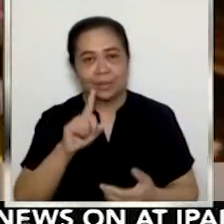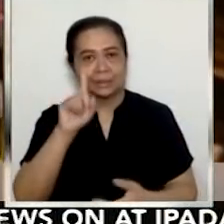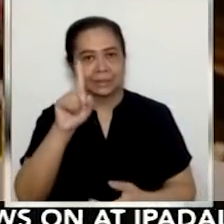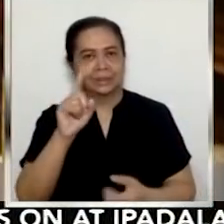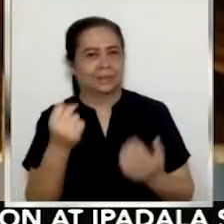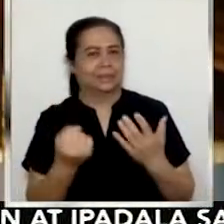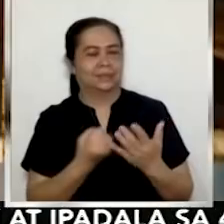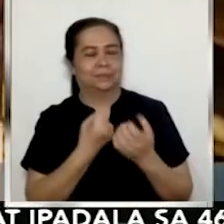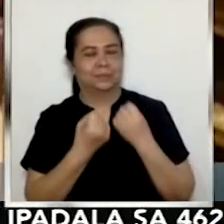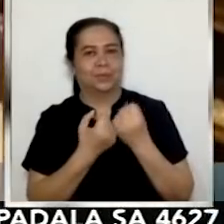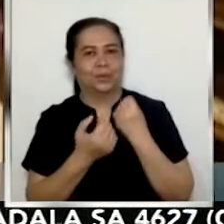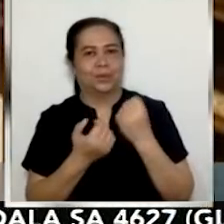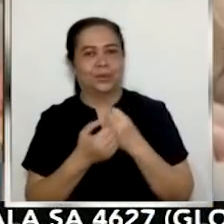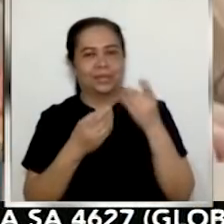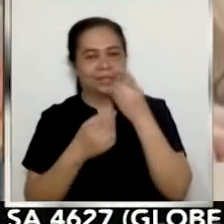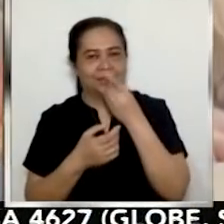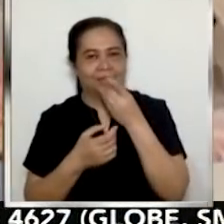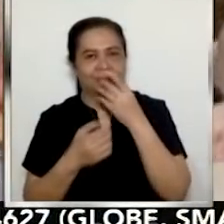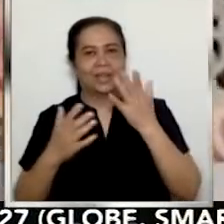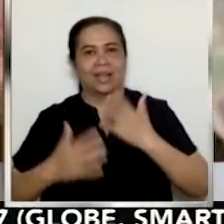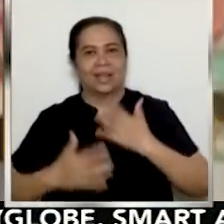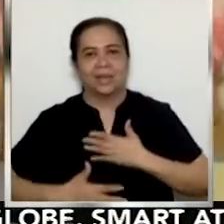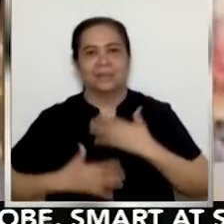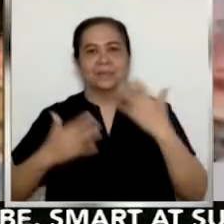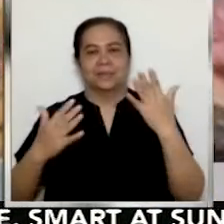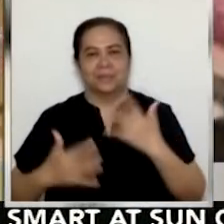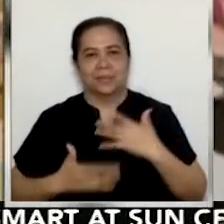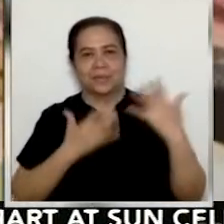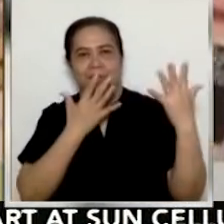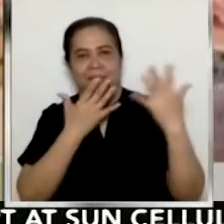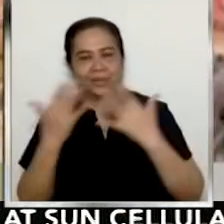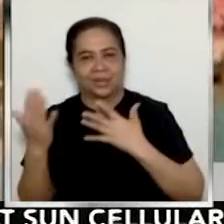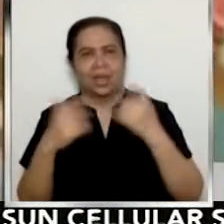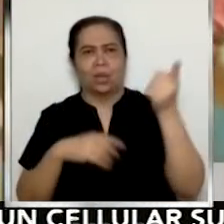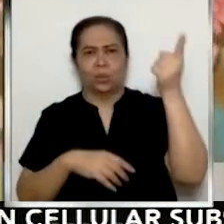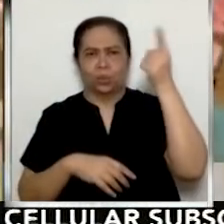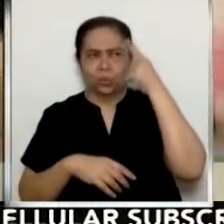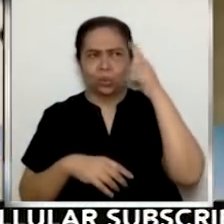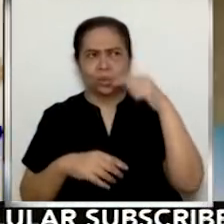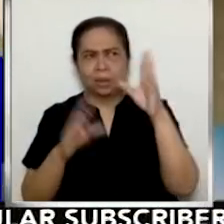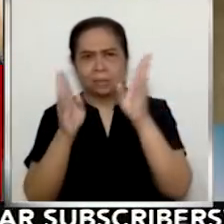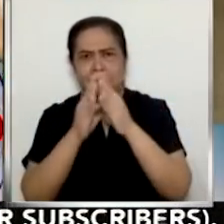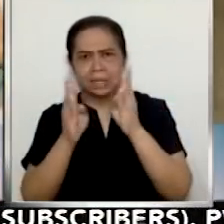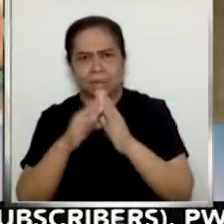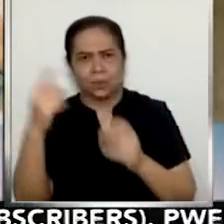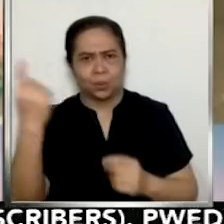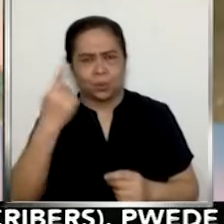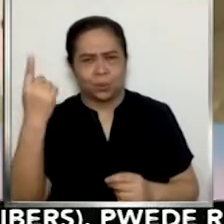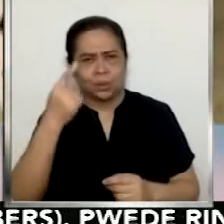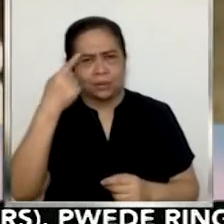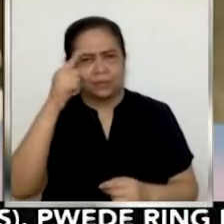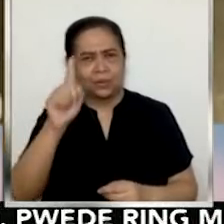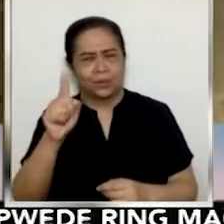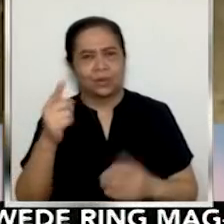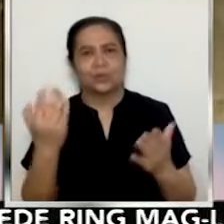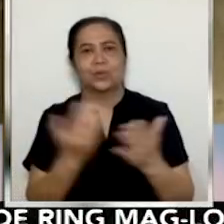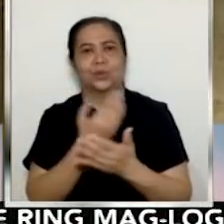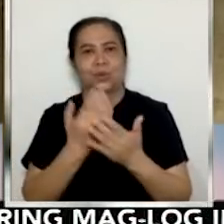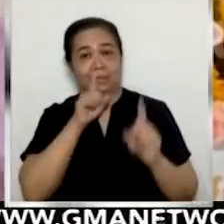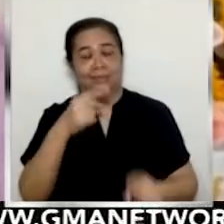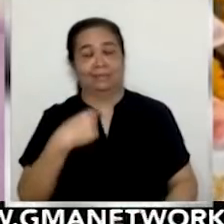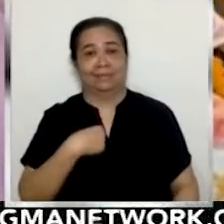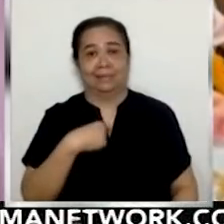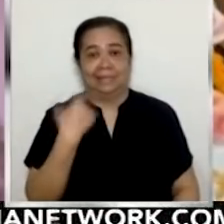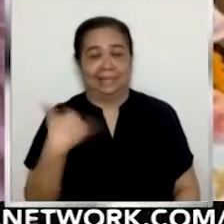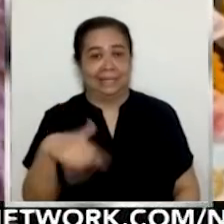dinner. Ang alam daw niya ay may meeting siya roon para sa isang bagong endorsement. Of course, surprise po talaga ako kasi hindi